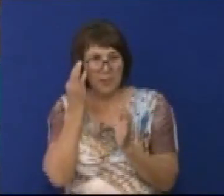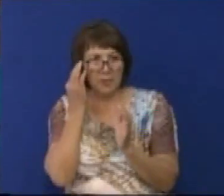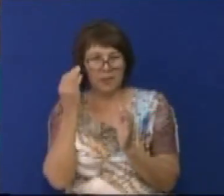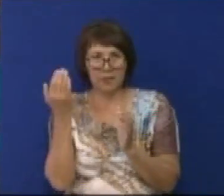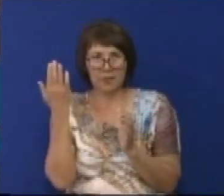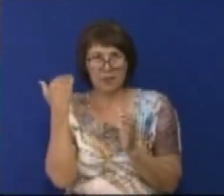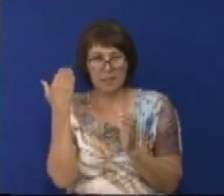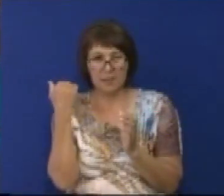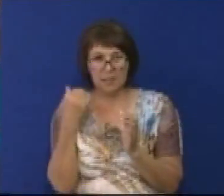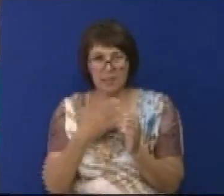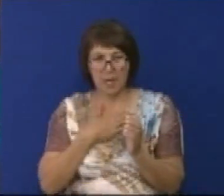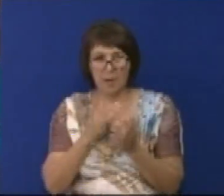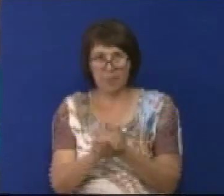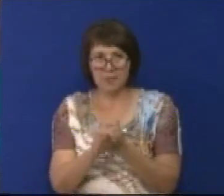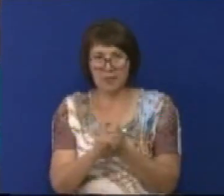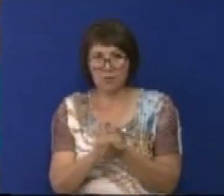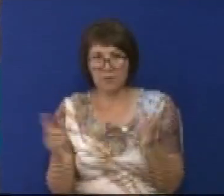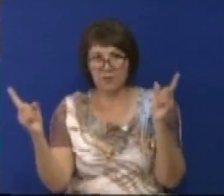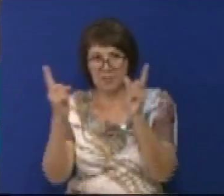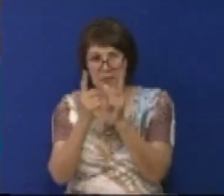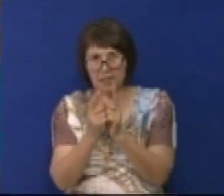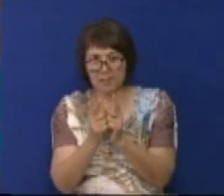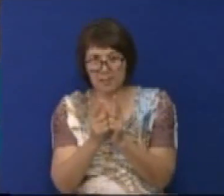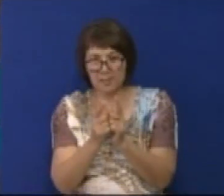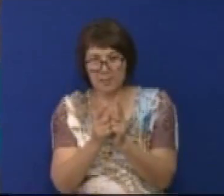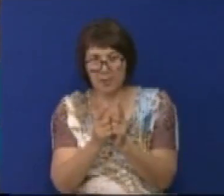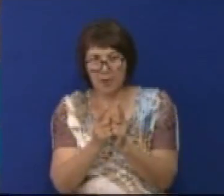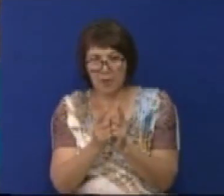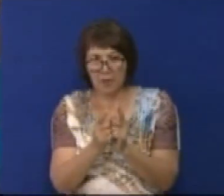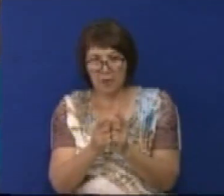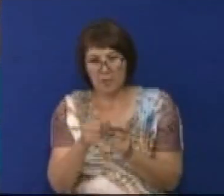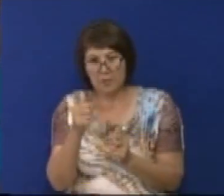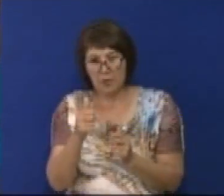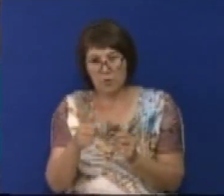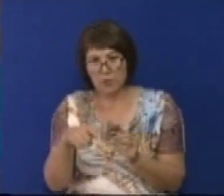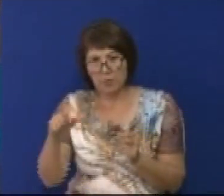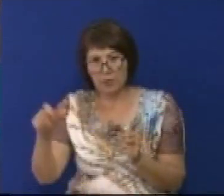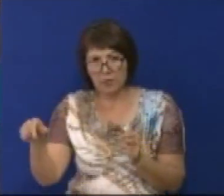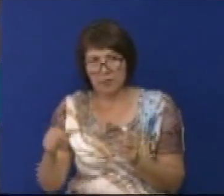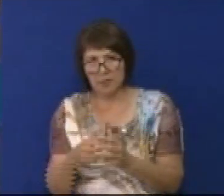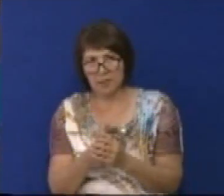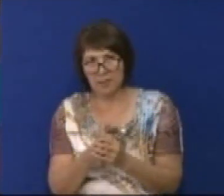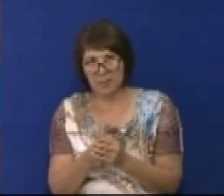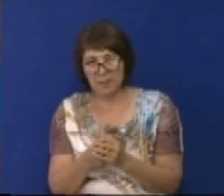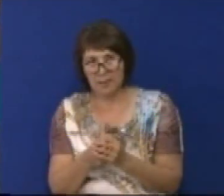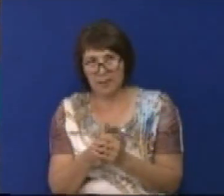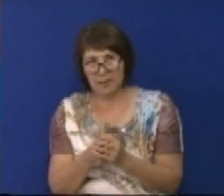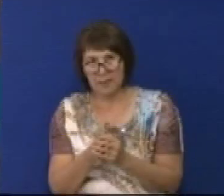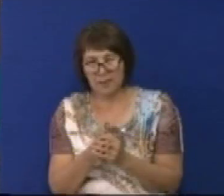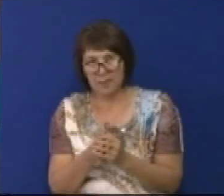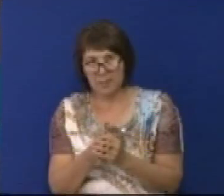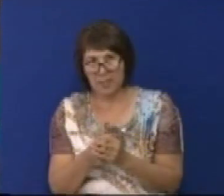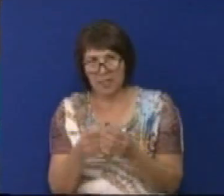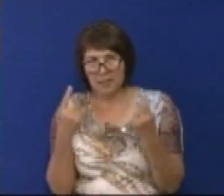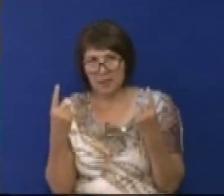8 жыл бұрын ерекше адамдармен кездестім. Олардың ішінде біреулер Эверестке шықса, екіншілері Суэц каналын жүзіп өткен. Сондай адамдарға